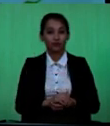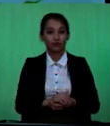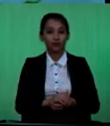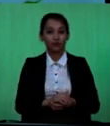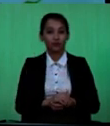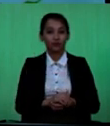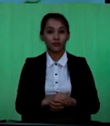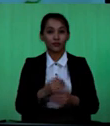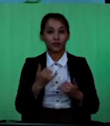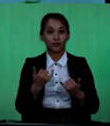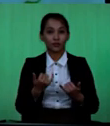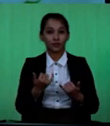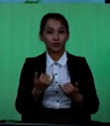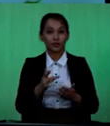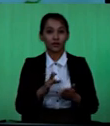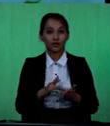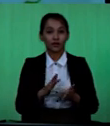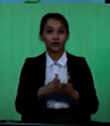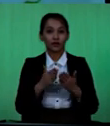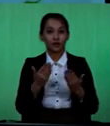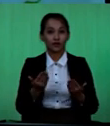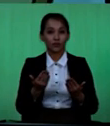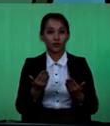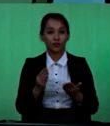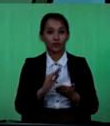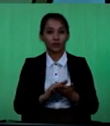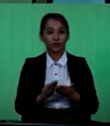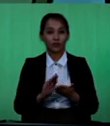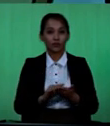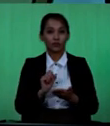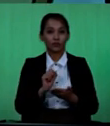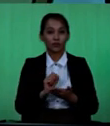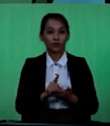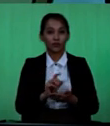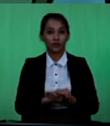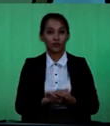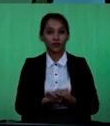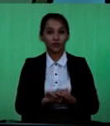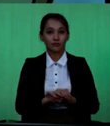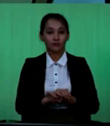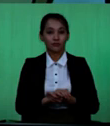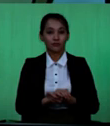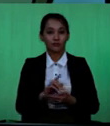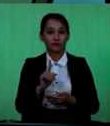Qani, endi daftarlaringizni ochib, belgilab oling. Topshiriq.